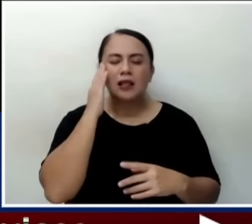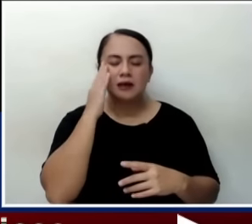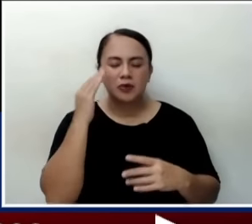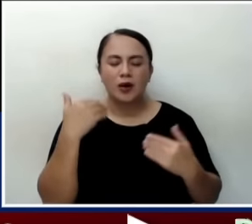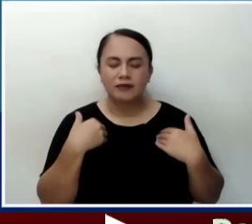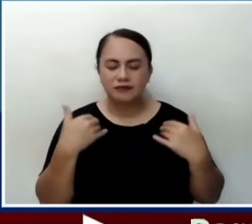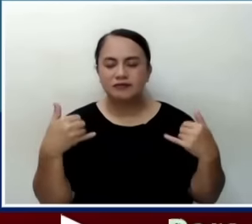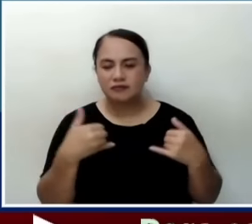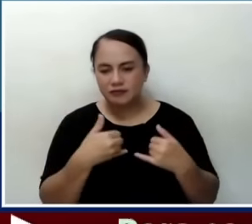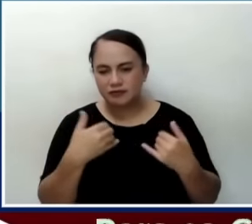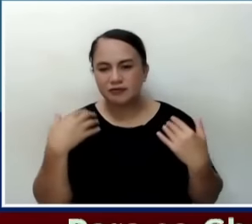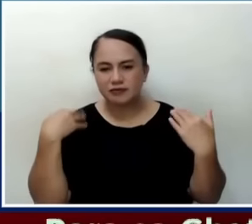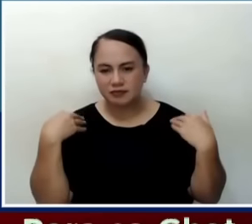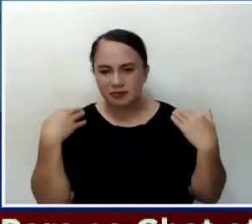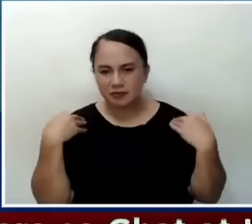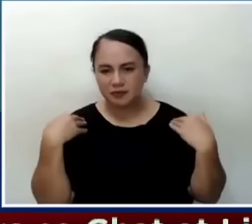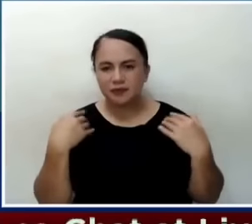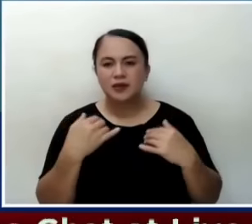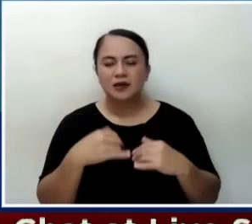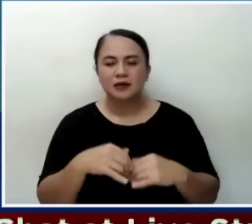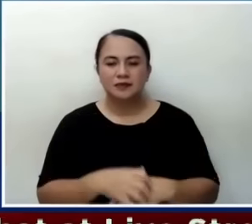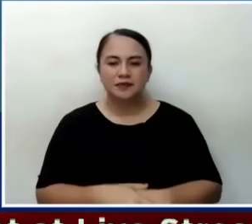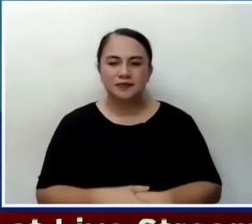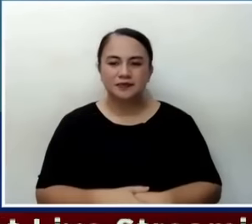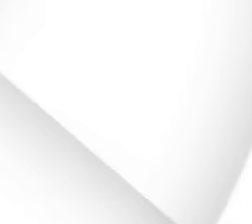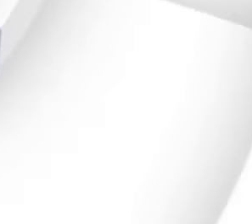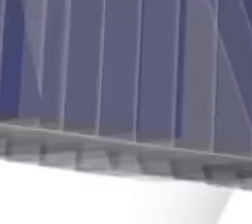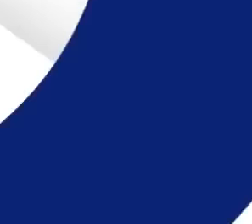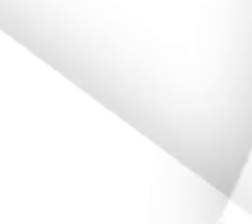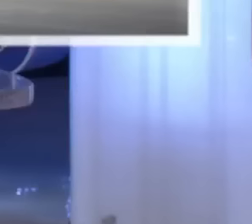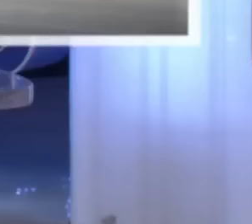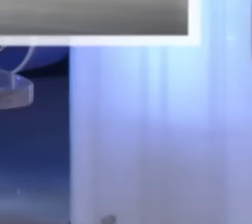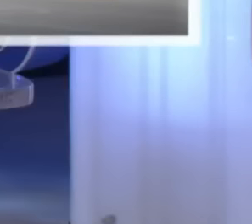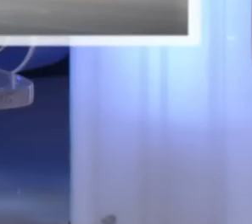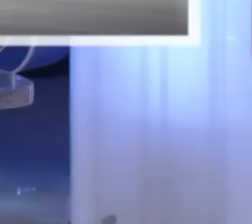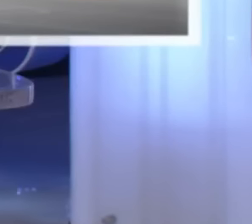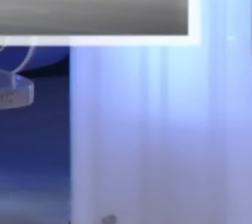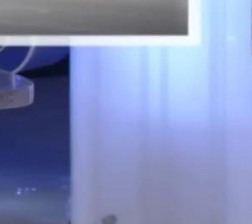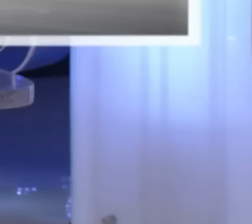sa balikat. Hernel Tokmo, ABS-CBN News.